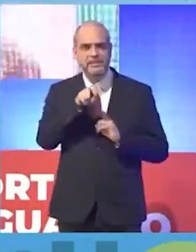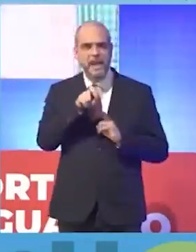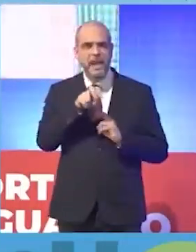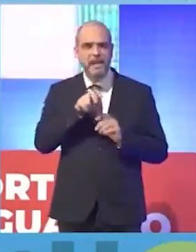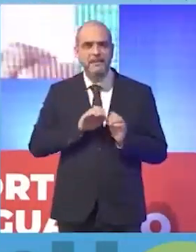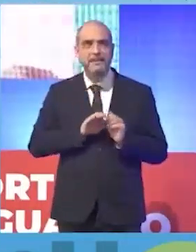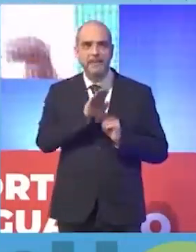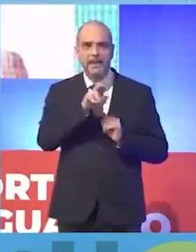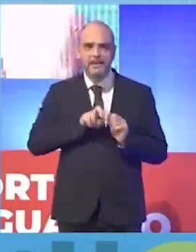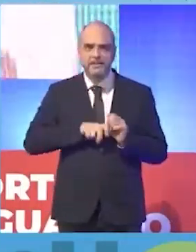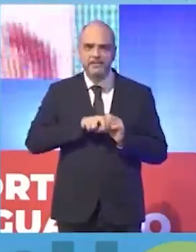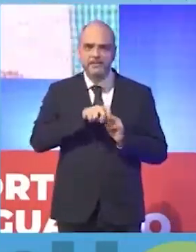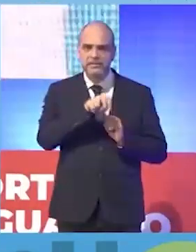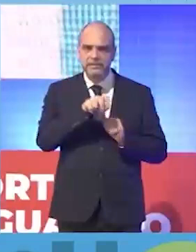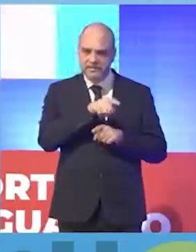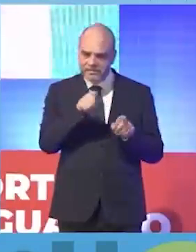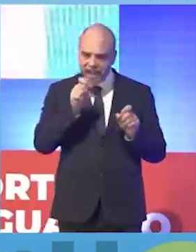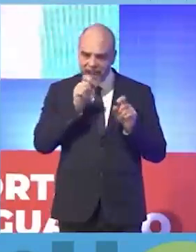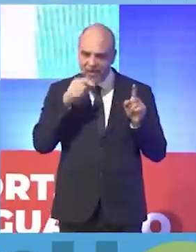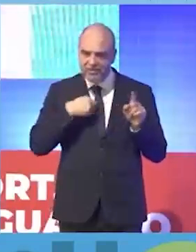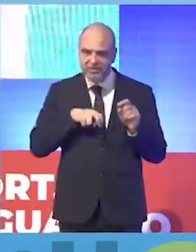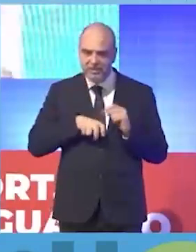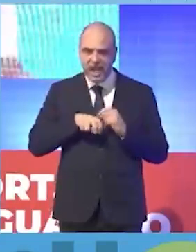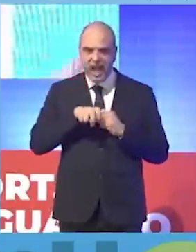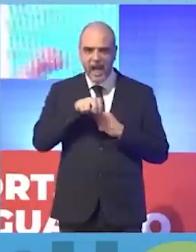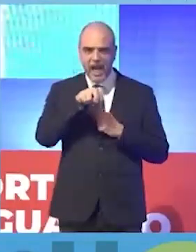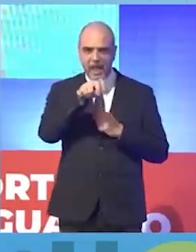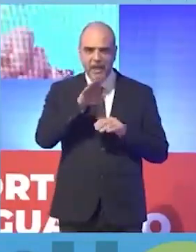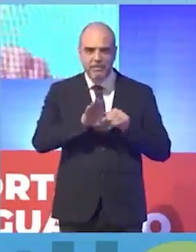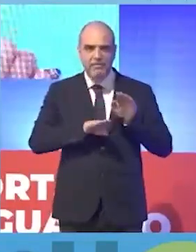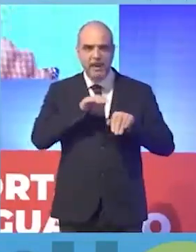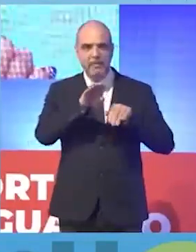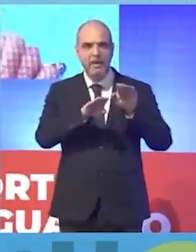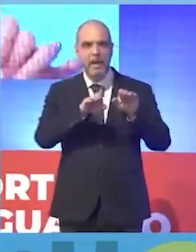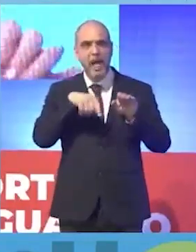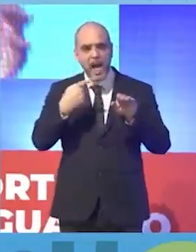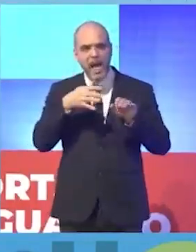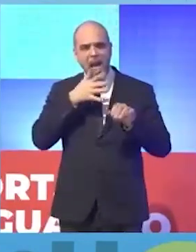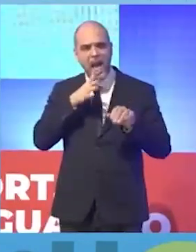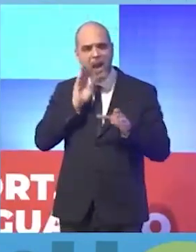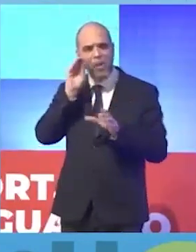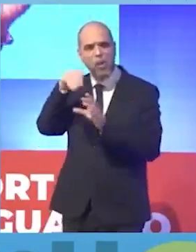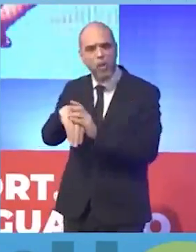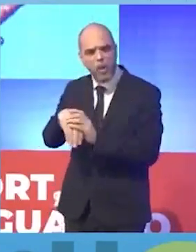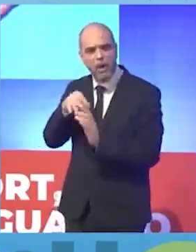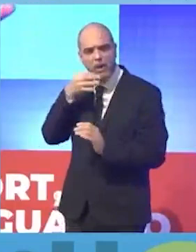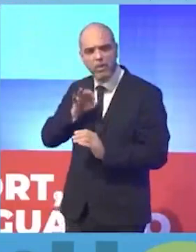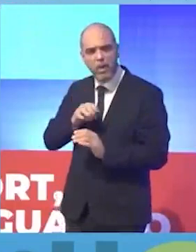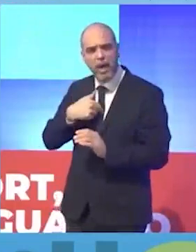l'altra, mi permette di andare in acqua e tramite un'applicazione mi permette di cambiare 6